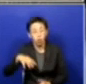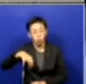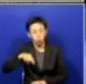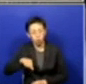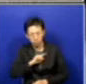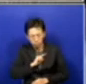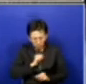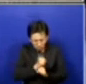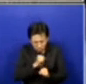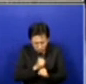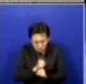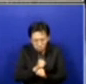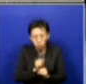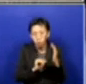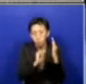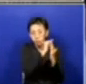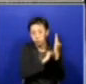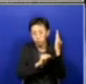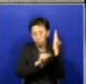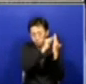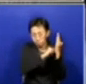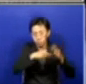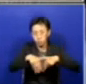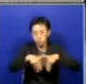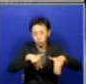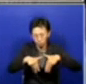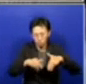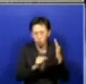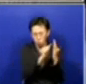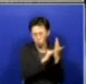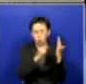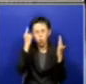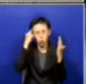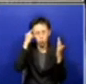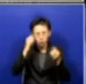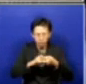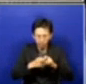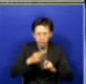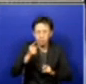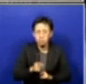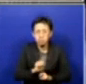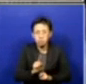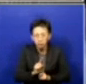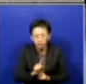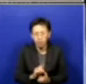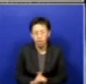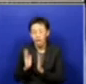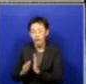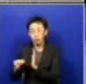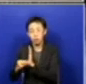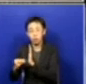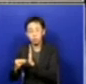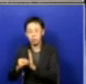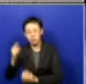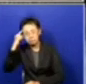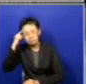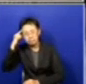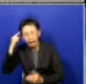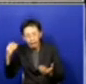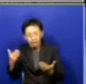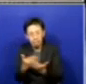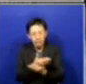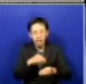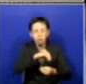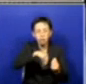นในท้องถิ่นจะเข้าใจบริบทและเข้าใจสภาพความเป็นจริงไม่ต้องให้คนส่วนกลางไปคิดแทนผู้ประกอบการร